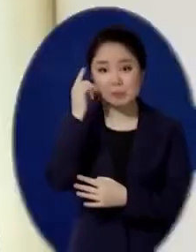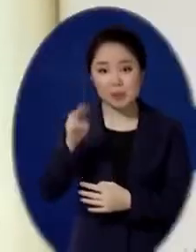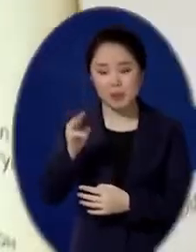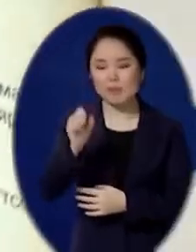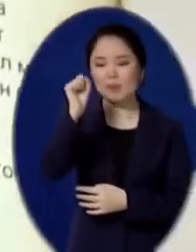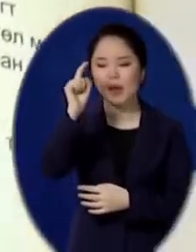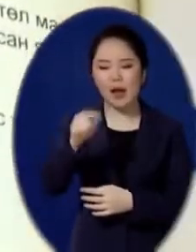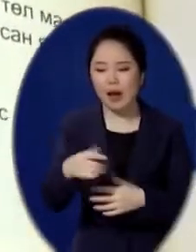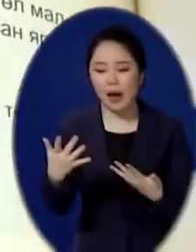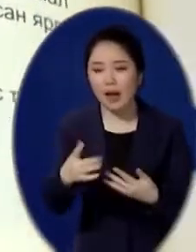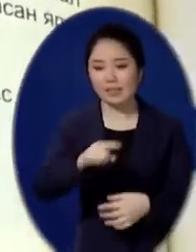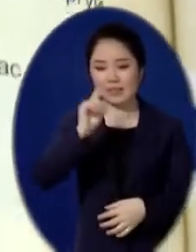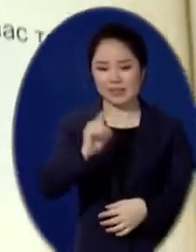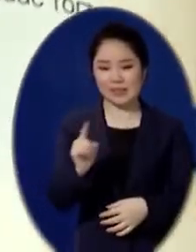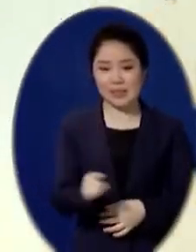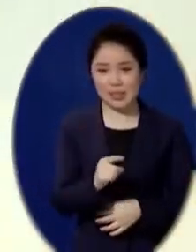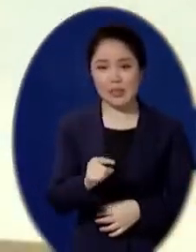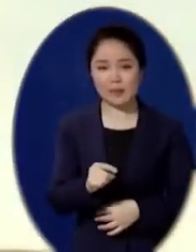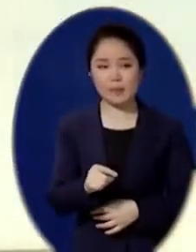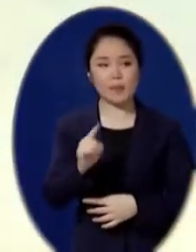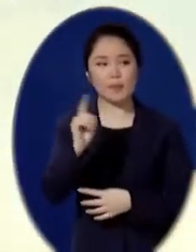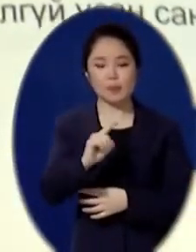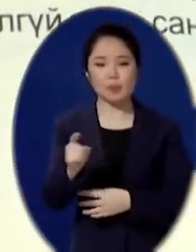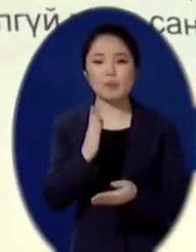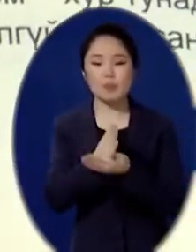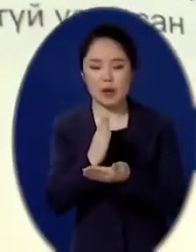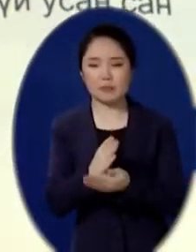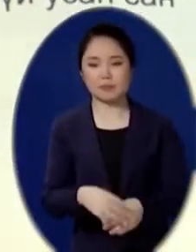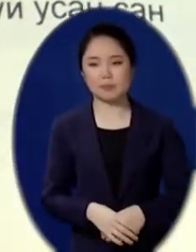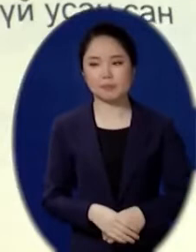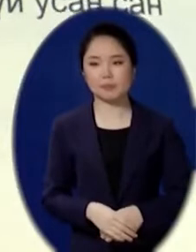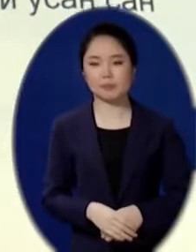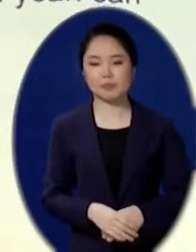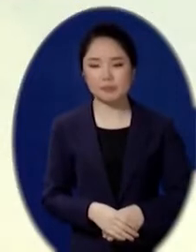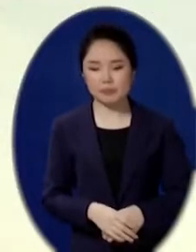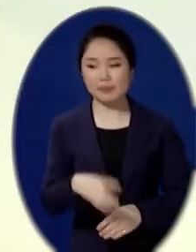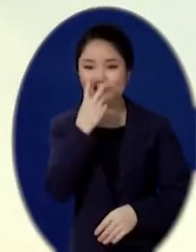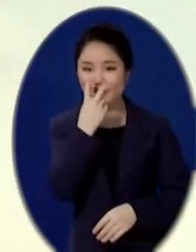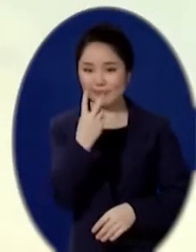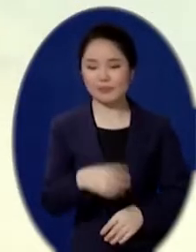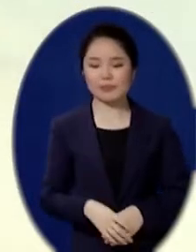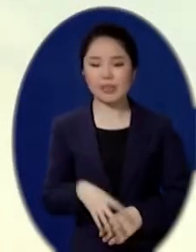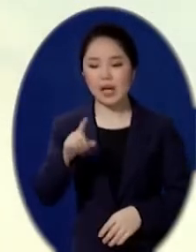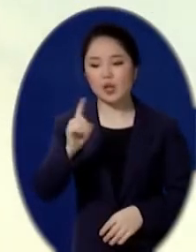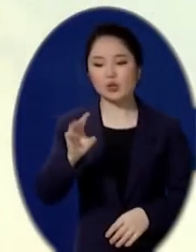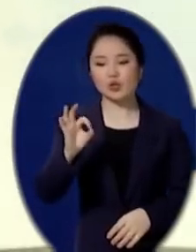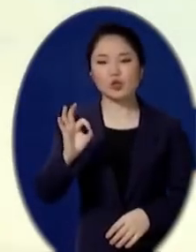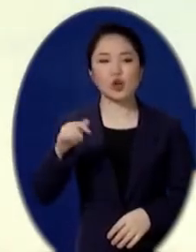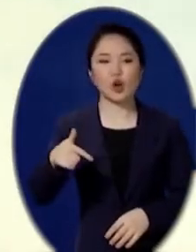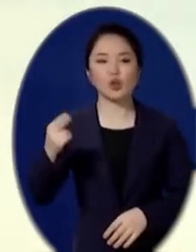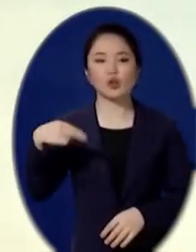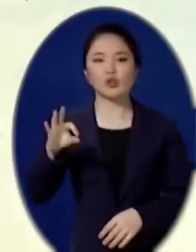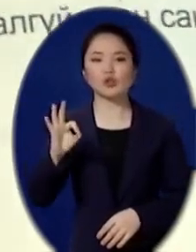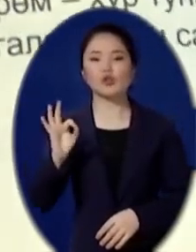дээ. Тэгэхээр зогдор гэдэг үг маань зэ үсгэн дээр байна. За хараарай хүүхдүүдээ зогдор.